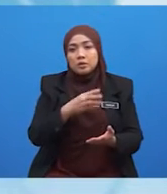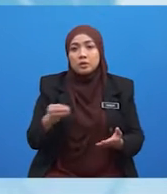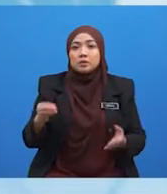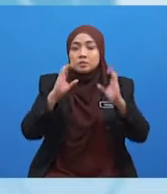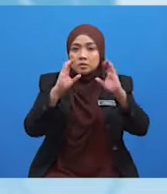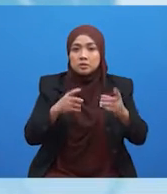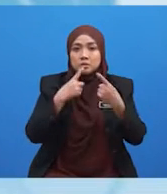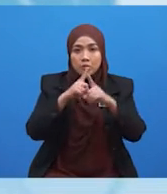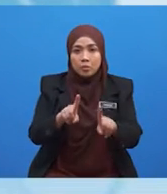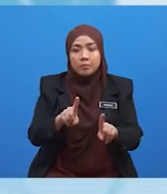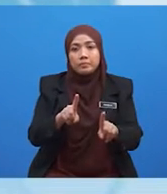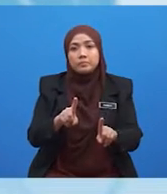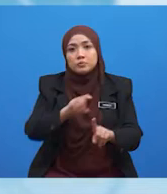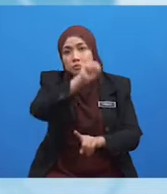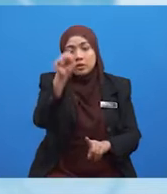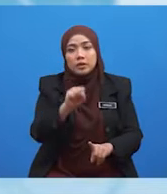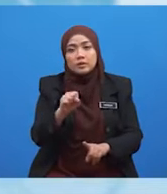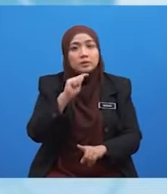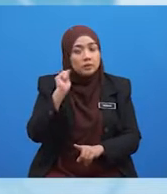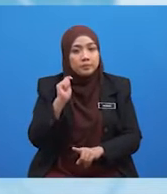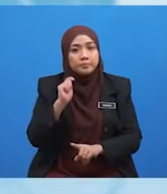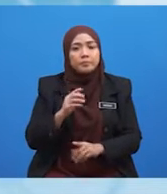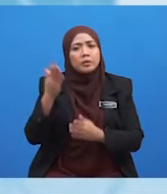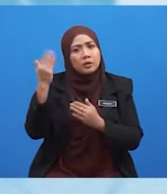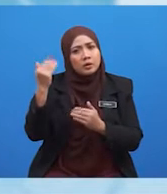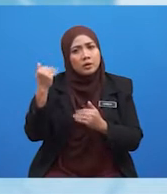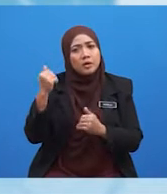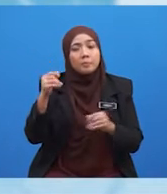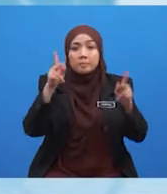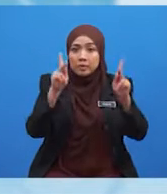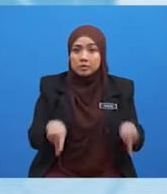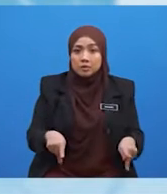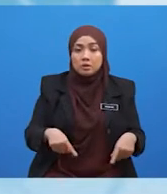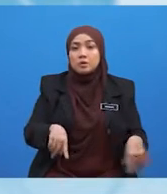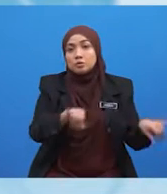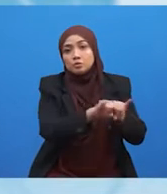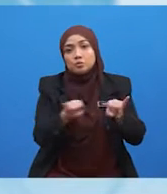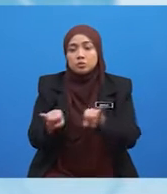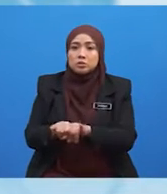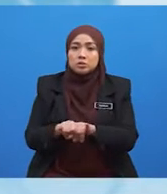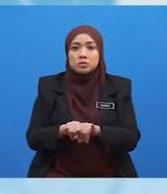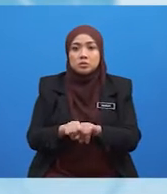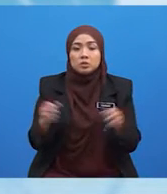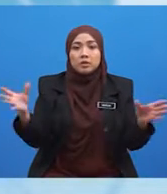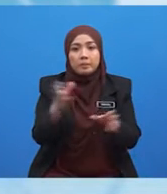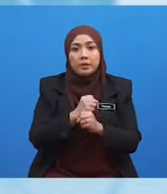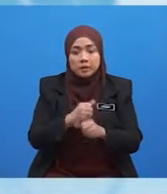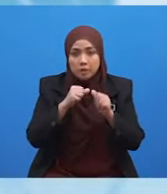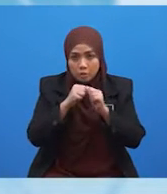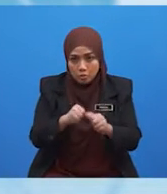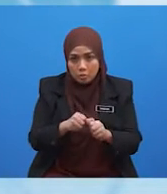ciut Terangkan tadi diharapkan juga belajar Prada dapat mengikut segala tipsnya cekgu berikan